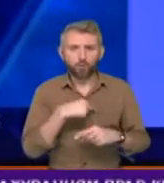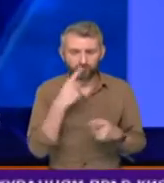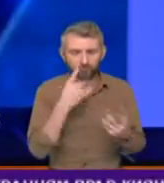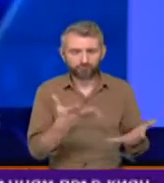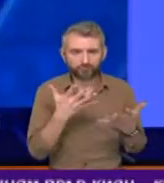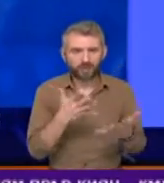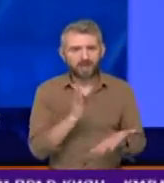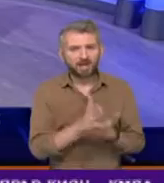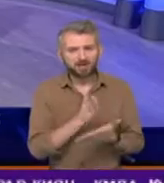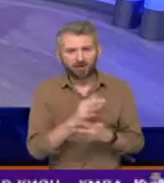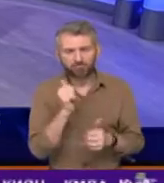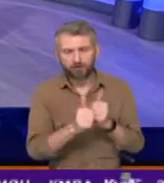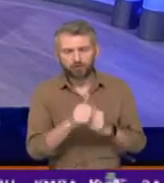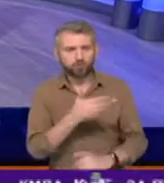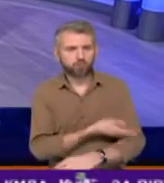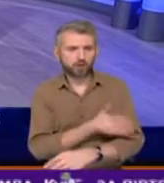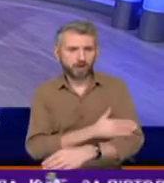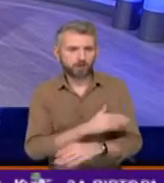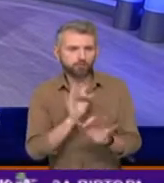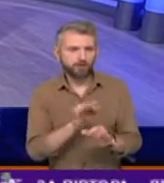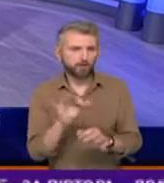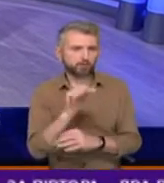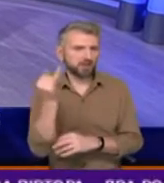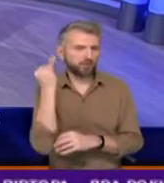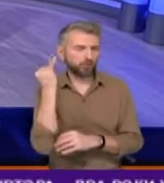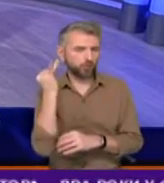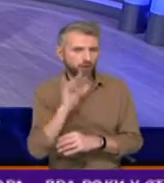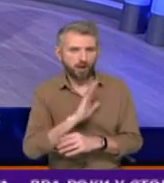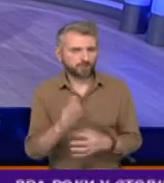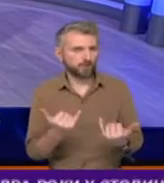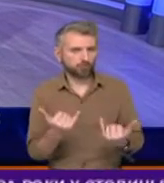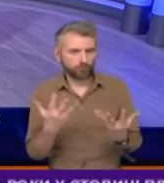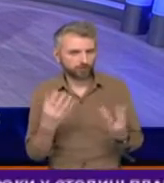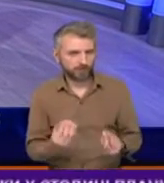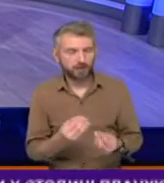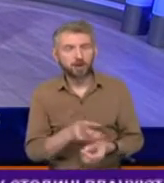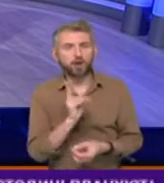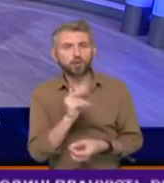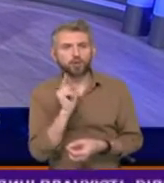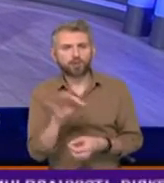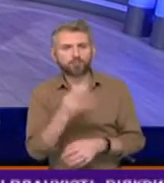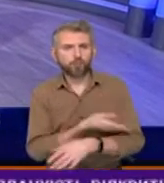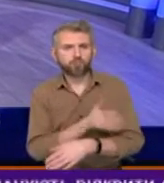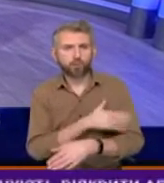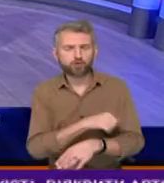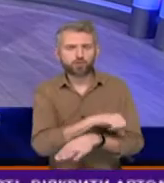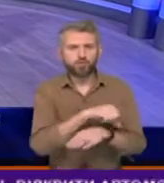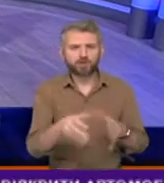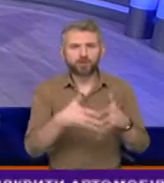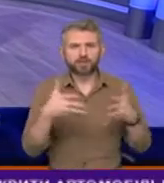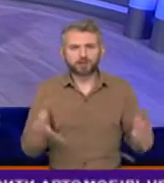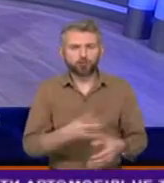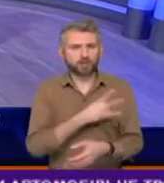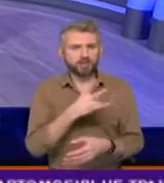це проскакує часто в поляків, правда, більше в історичному ґрунті, а не з інтерполяцією на сьогоднішній день. Ніхто там про Польщу в межах Великого князівства Литовського